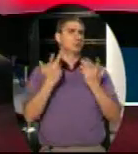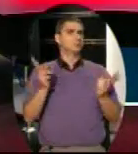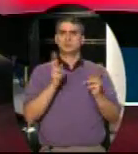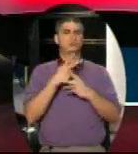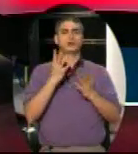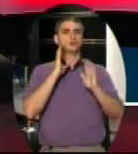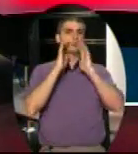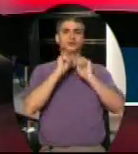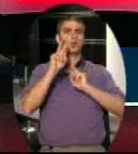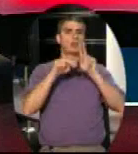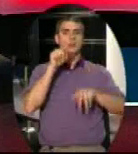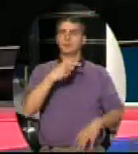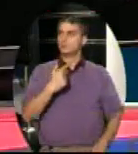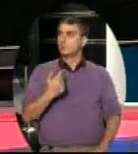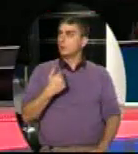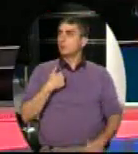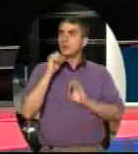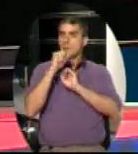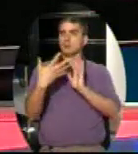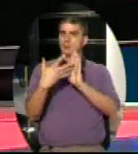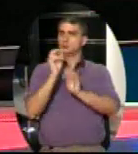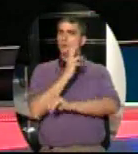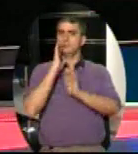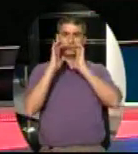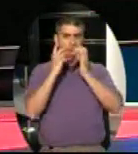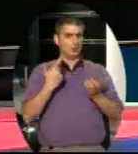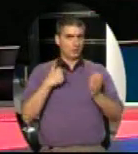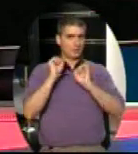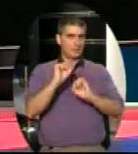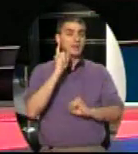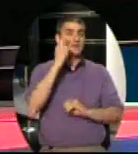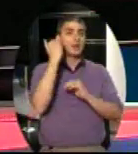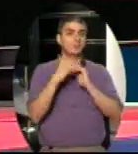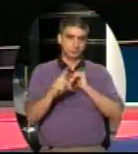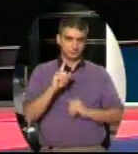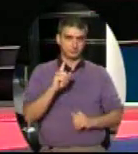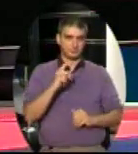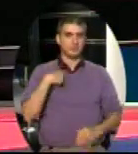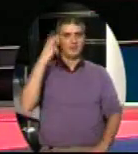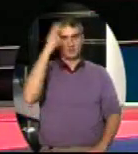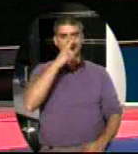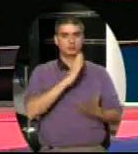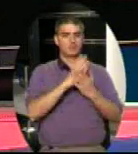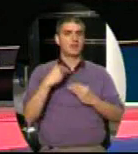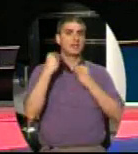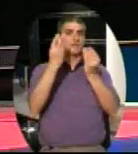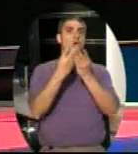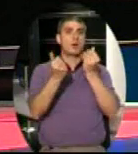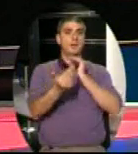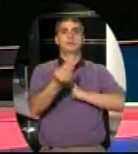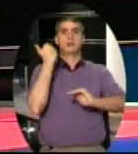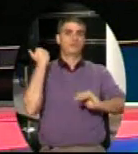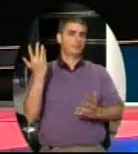אפשר שהתקשורת לא תטפל בהם. אני בעד תחקיר של תקשורת בנושא הזה. אבל בסופו של דבר, והבנתי שהעבירו את החומרים האלה כבר